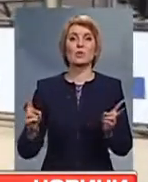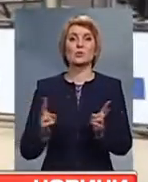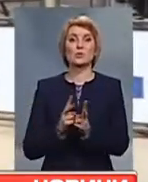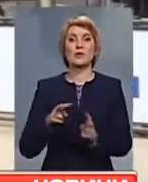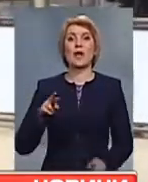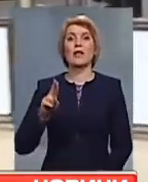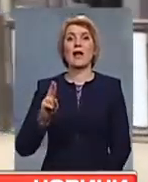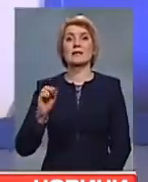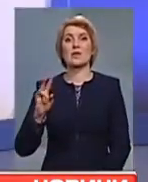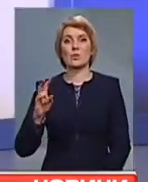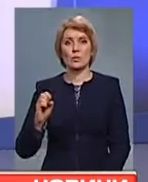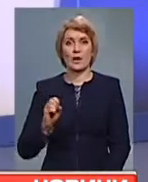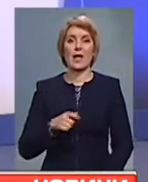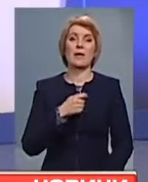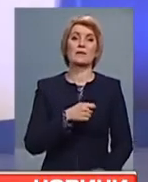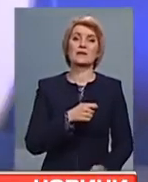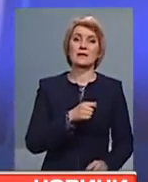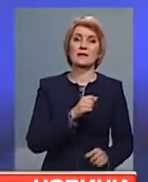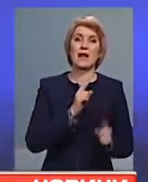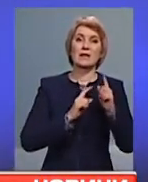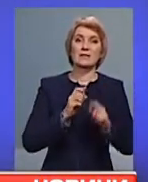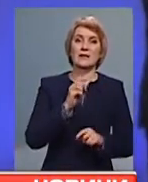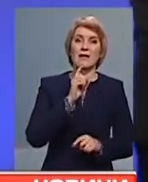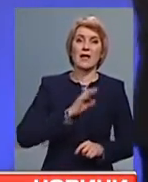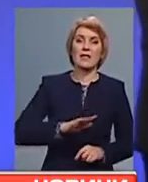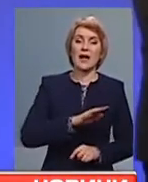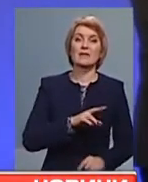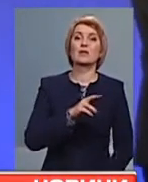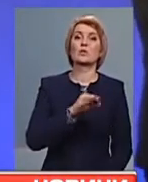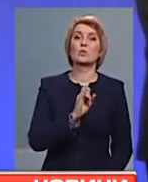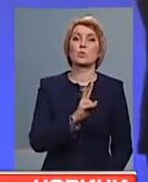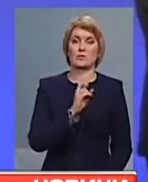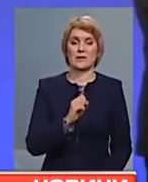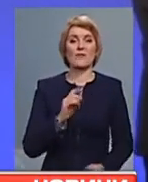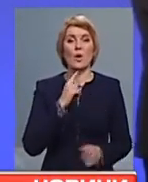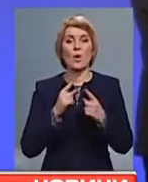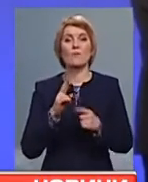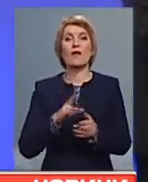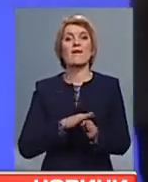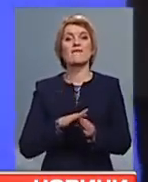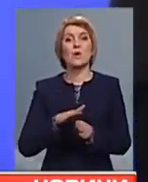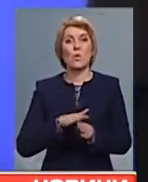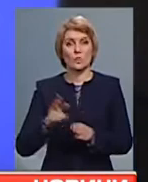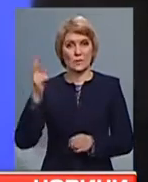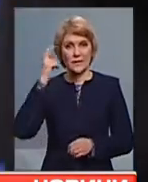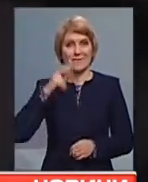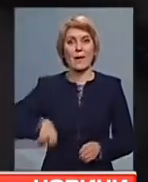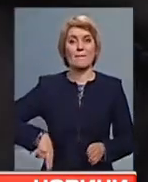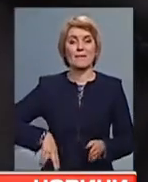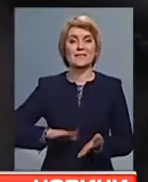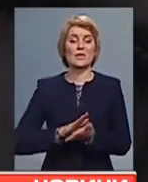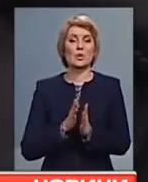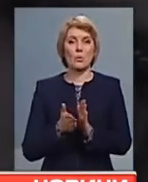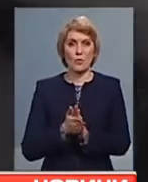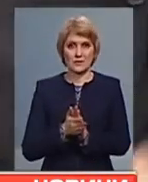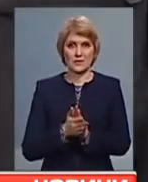Туска. Голова українського уряду розповів про те, як Київ виконує мінські домовленості. Зокрема, про ухвалені парламентом зміни до законів про особливий